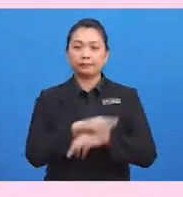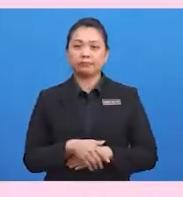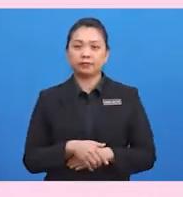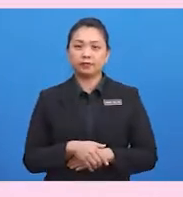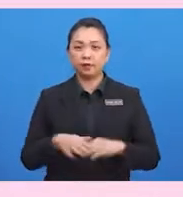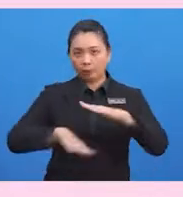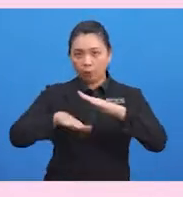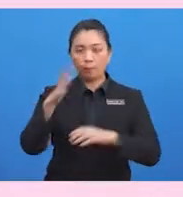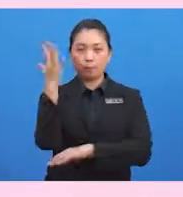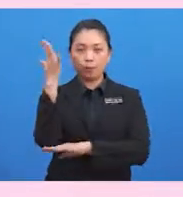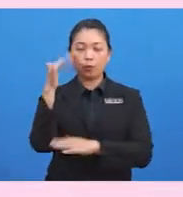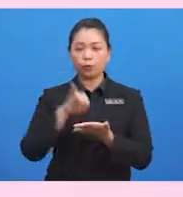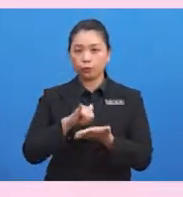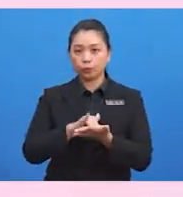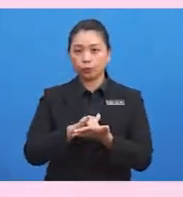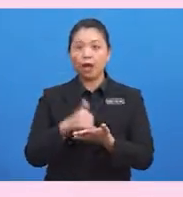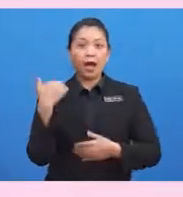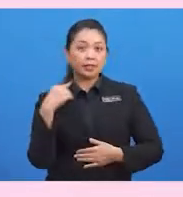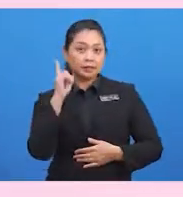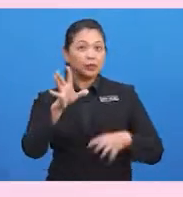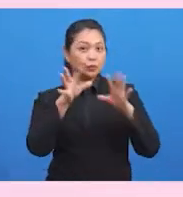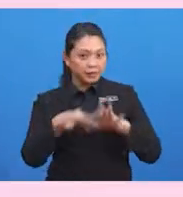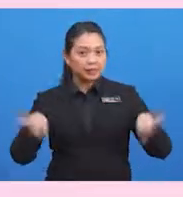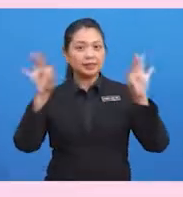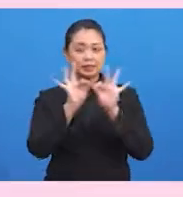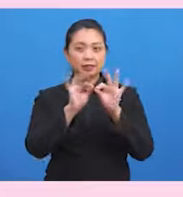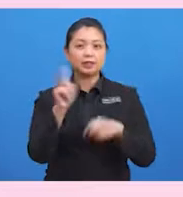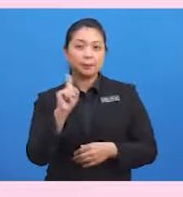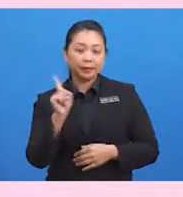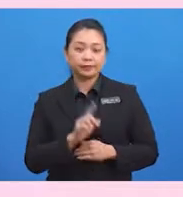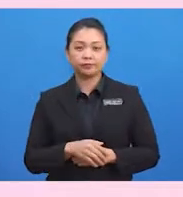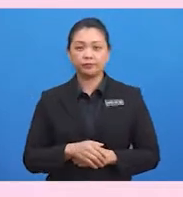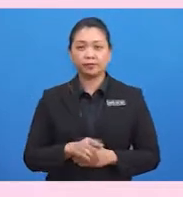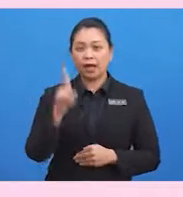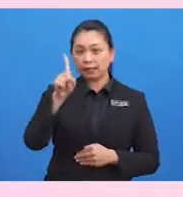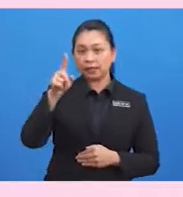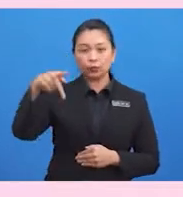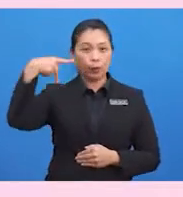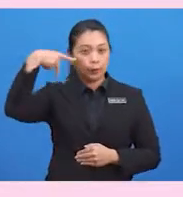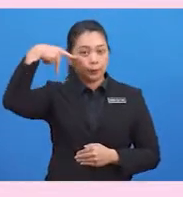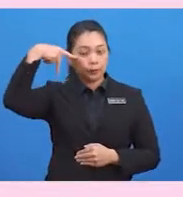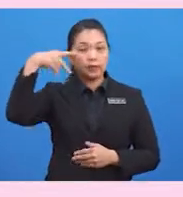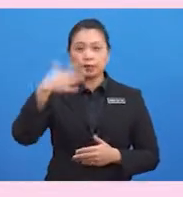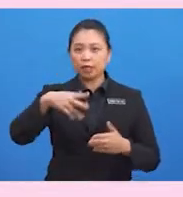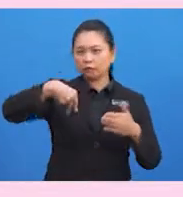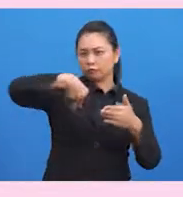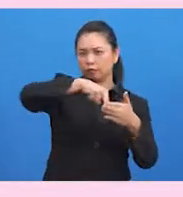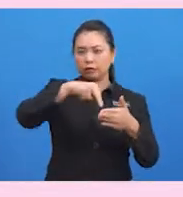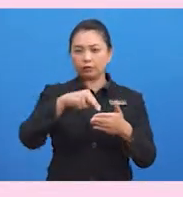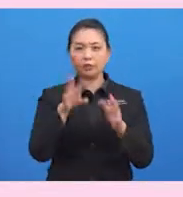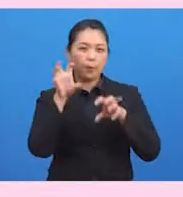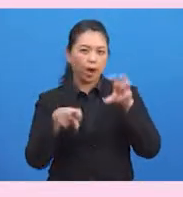cerita satu peristiwa menarik telah berlaku di situ Di mana peristiwa seekor pelanduk telah menendang anjing